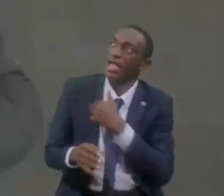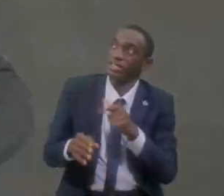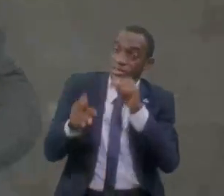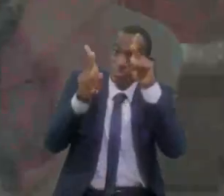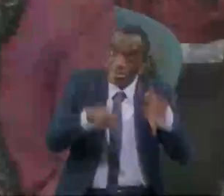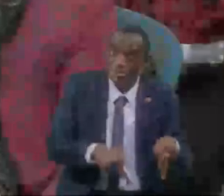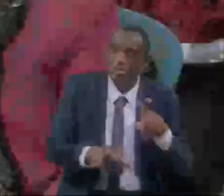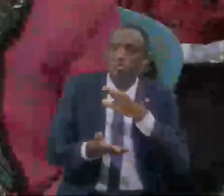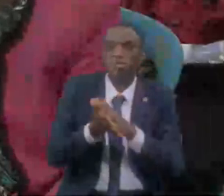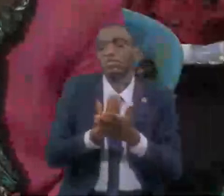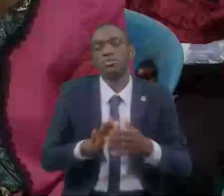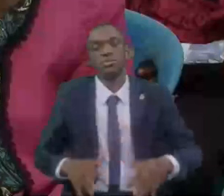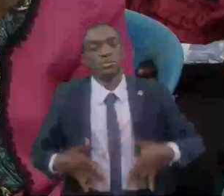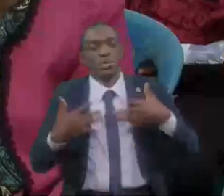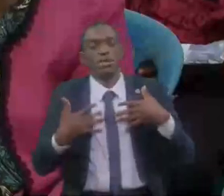Tu vivras.